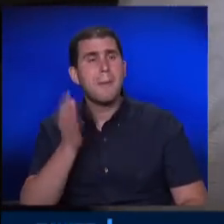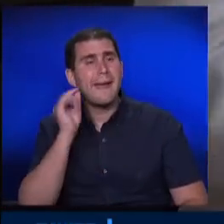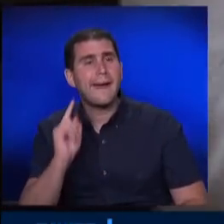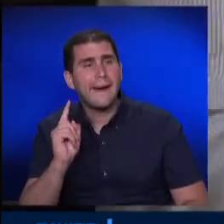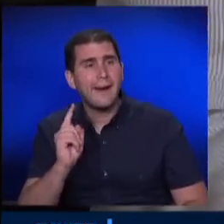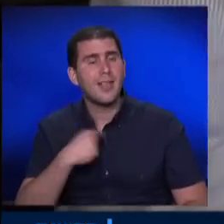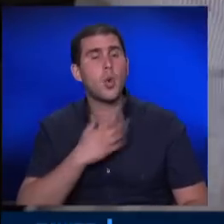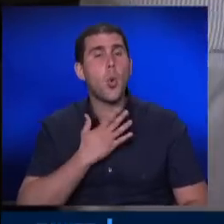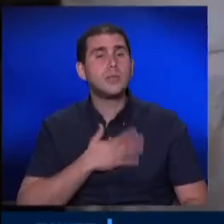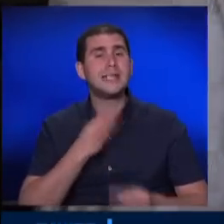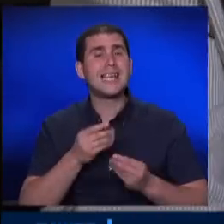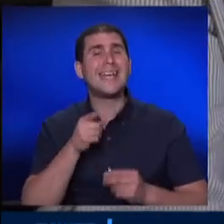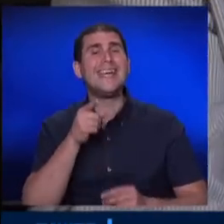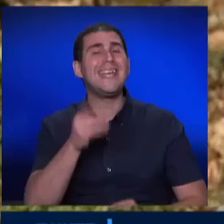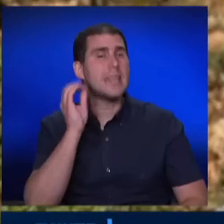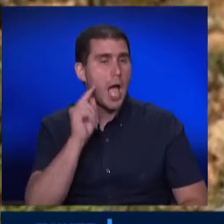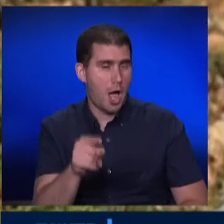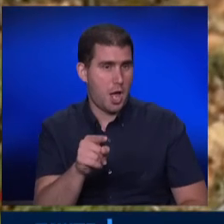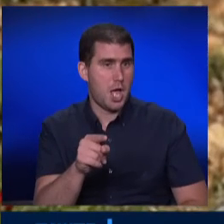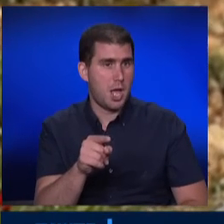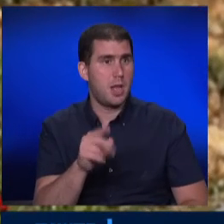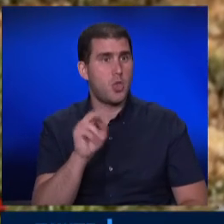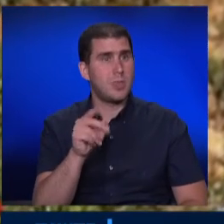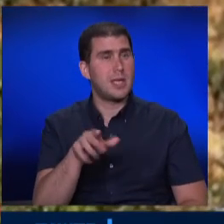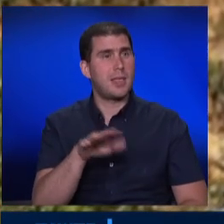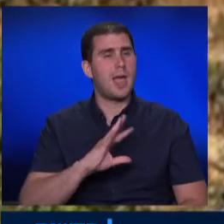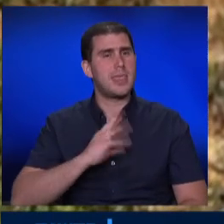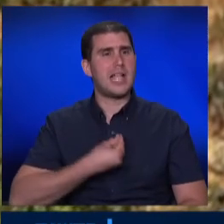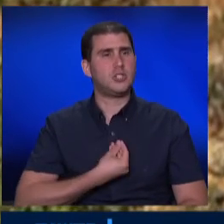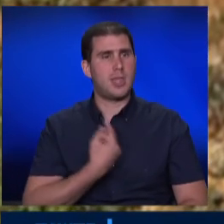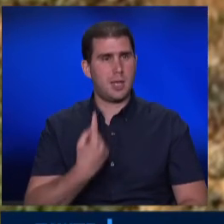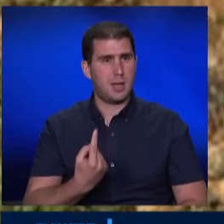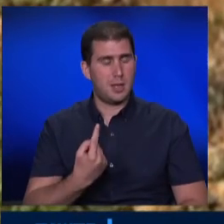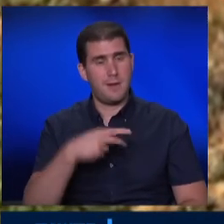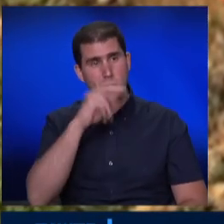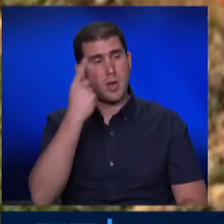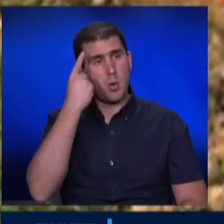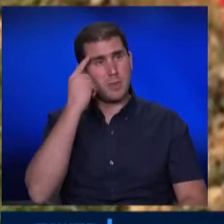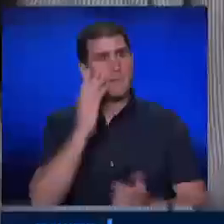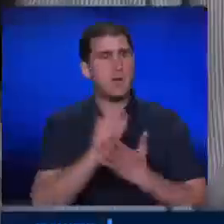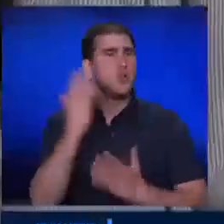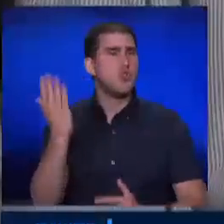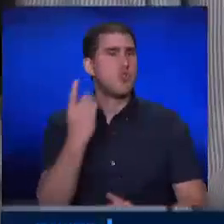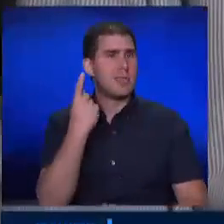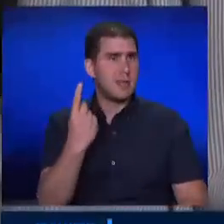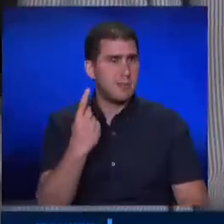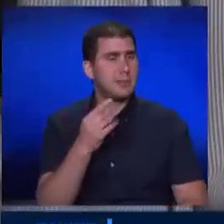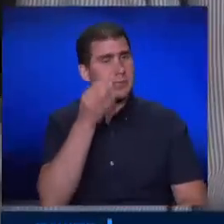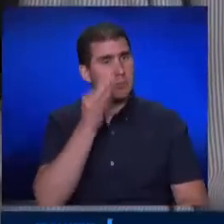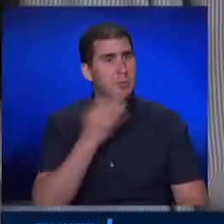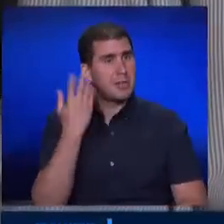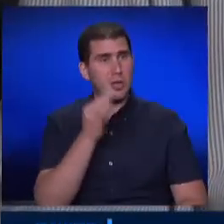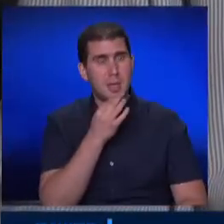שלומך? אני רוצה לשחק איתך. נון היא ילדה טרנסג'נדרית, והוריה יודעים זאת כבר שנים. שמנו לב מאז שהיא